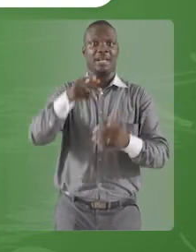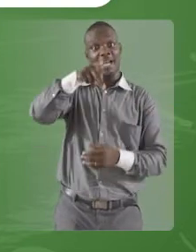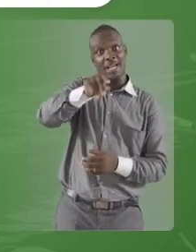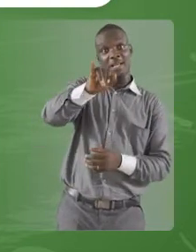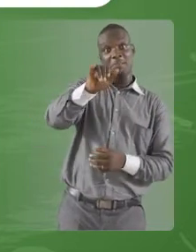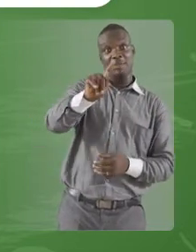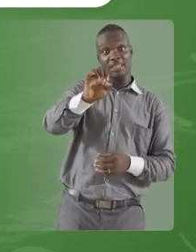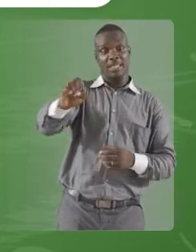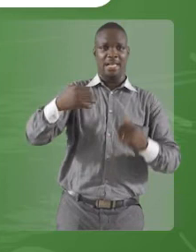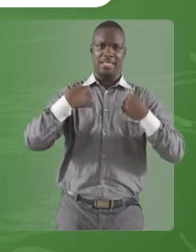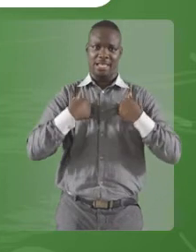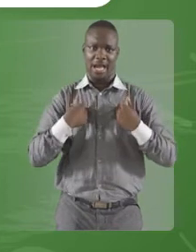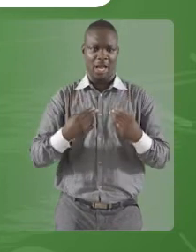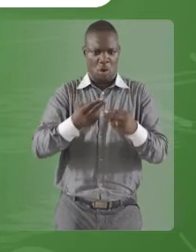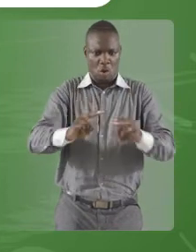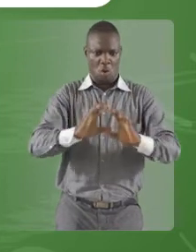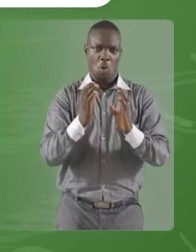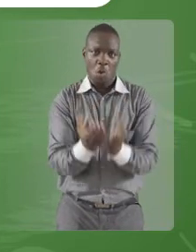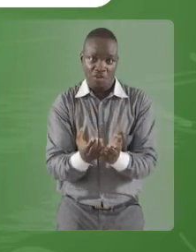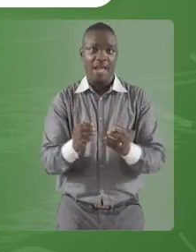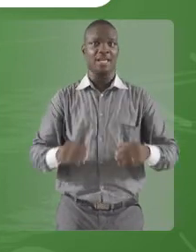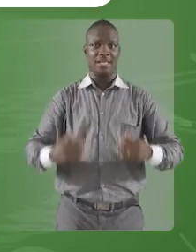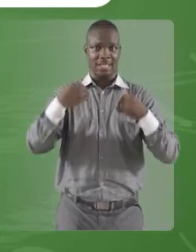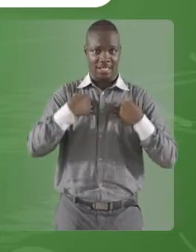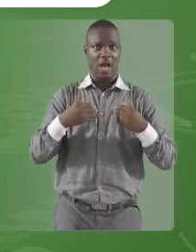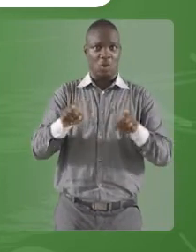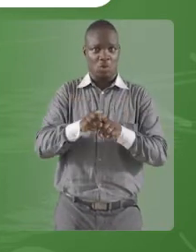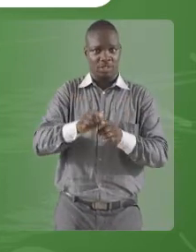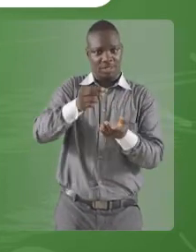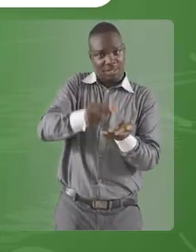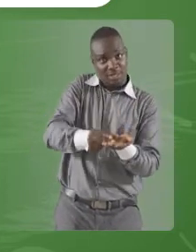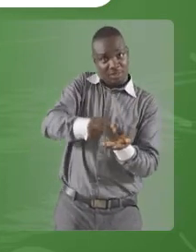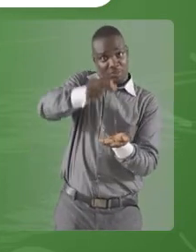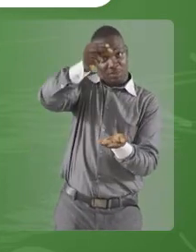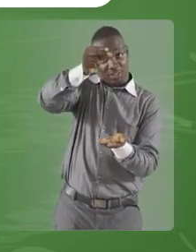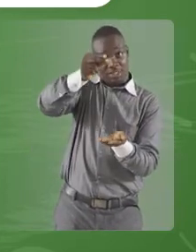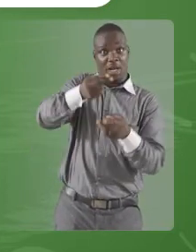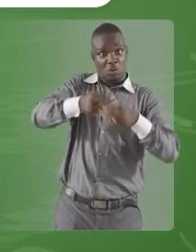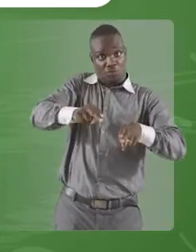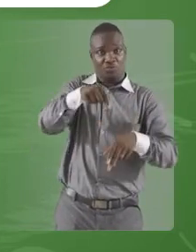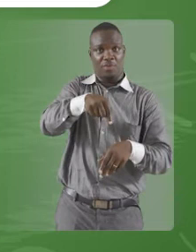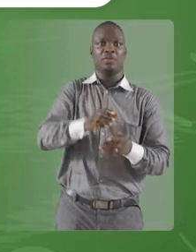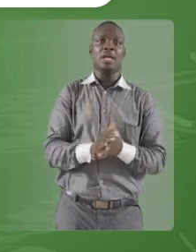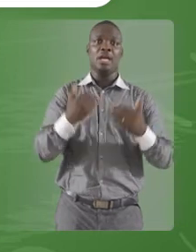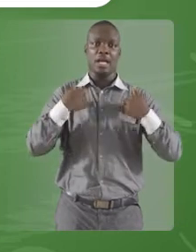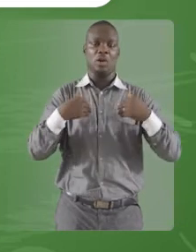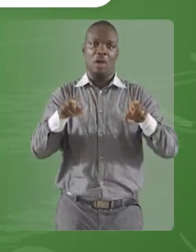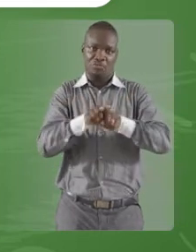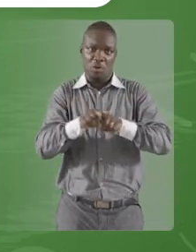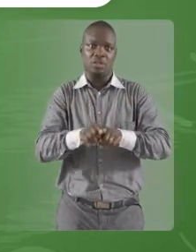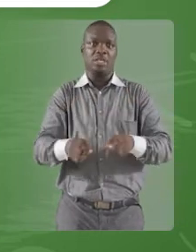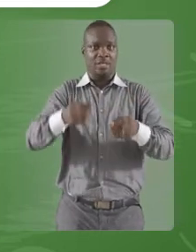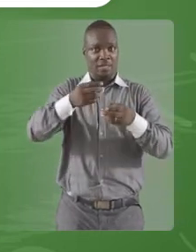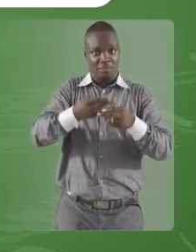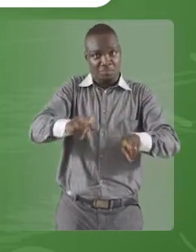d'un style et d'un stigmate. Et que représente donc le pistil? Le pistil représente l'organe